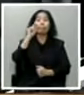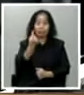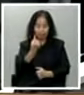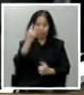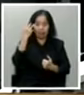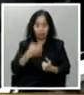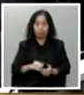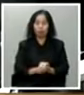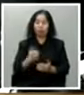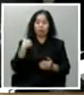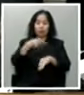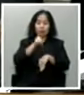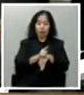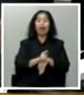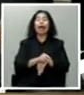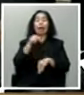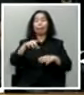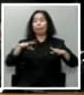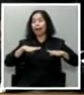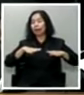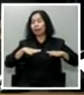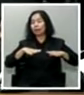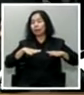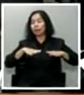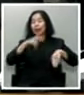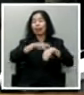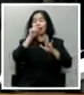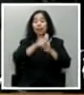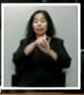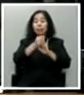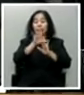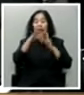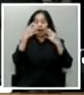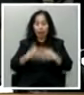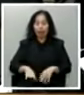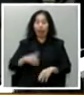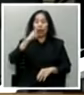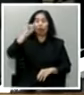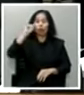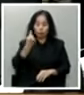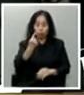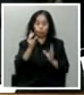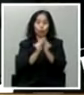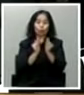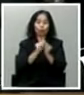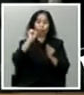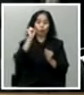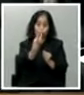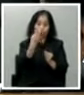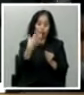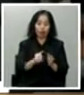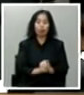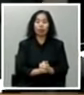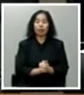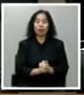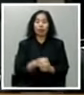แล้วก็มีการท่านประธานในที่ประชุมสั่งพักการประชุมไป15นาทีนะครับแล้วกลับมาประชุมอีกครั้งหนึ่งโดยพอกลับม